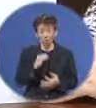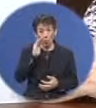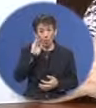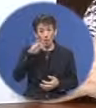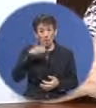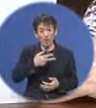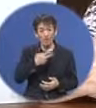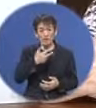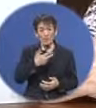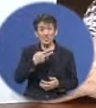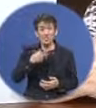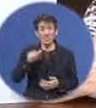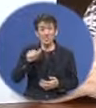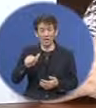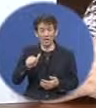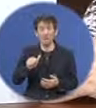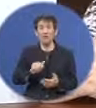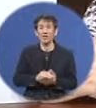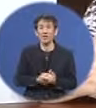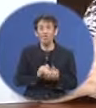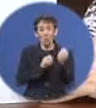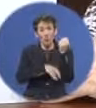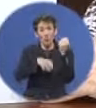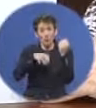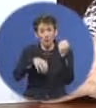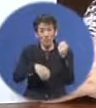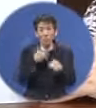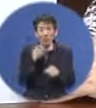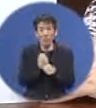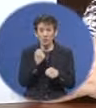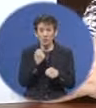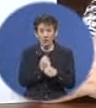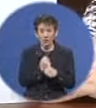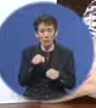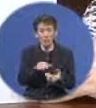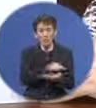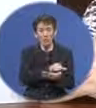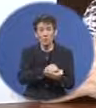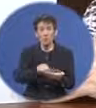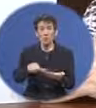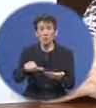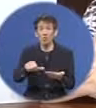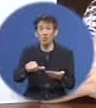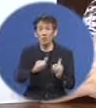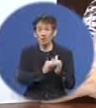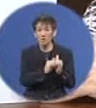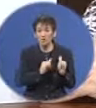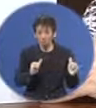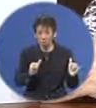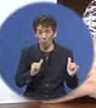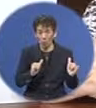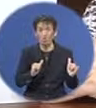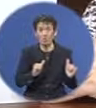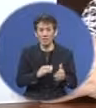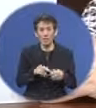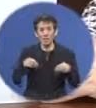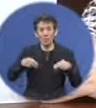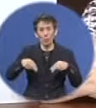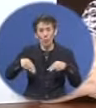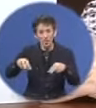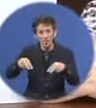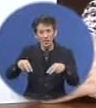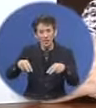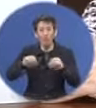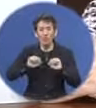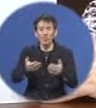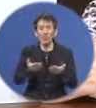シニア活躍推進拠点というのを作って、でそこにいろいろ登録をしておいていただいた人に有償ボランティアでいろんな